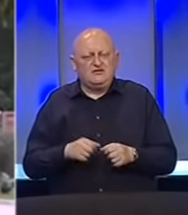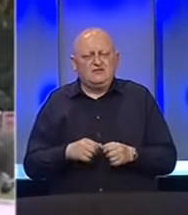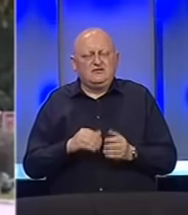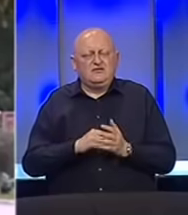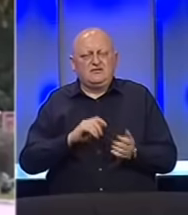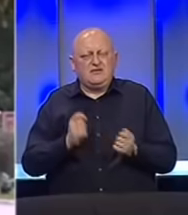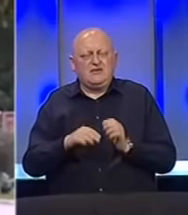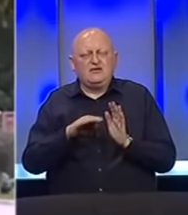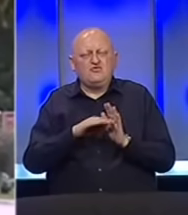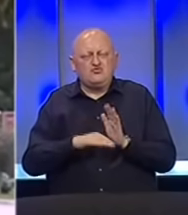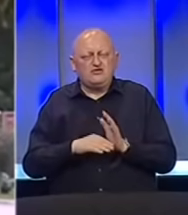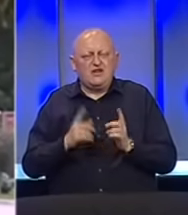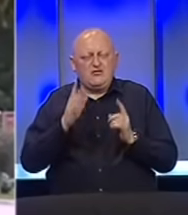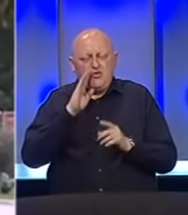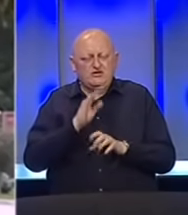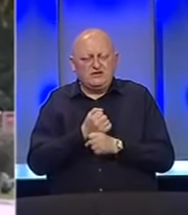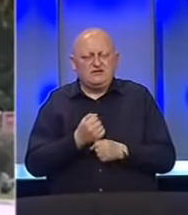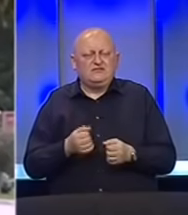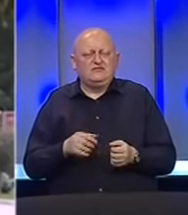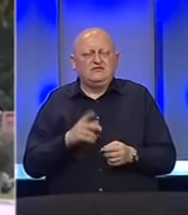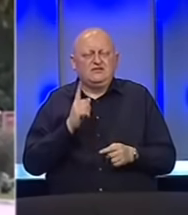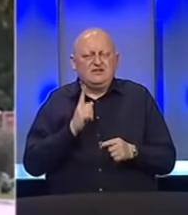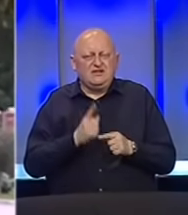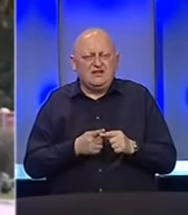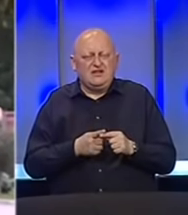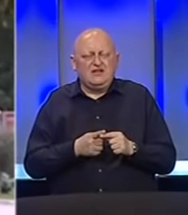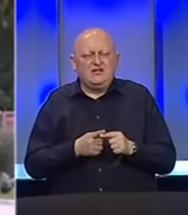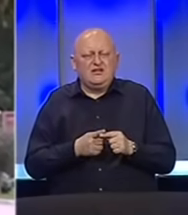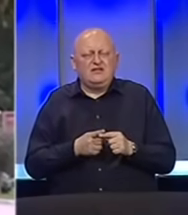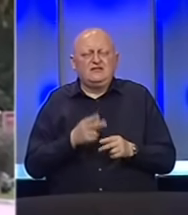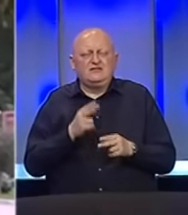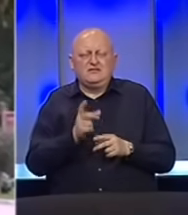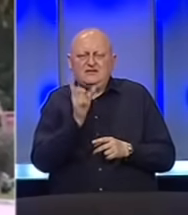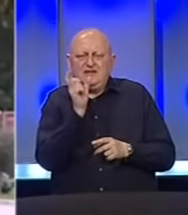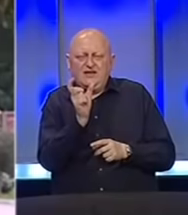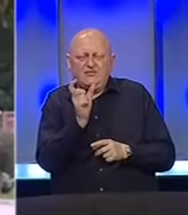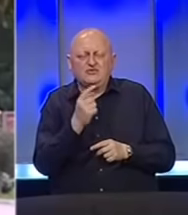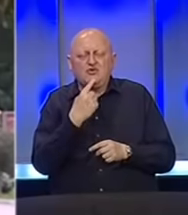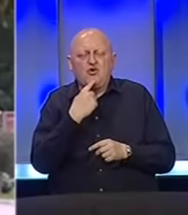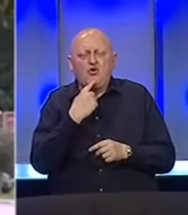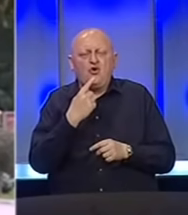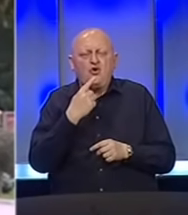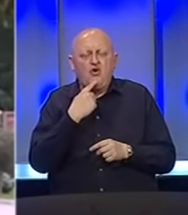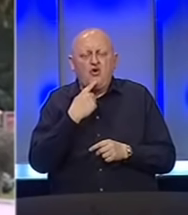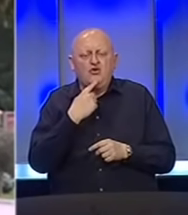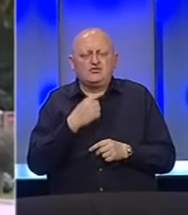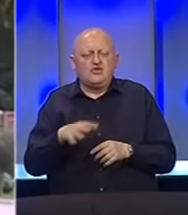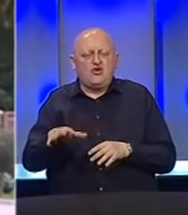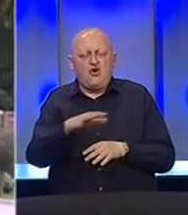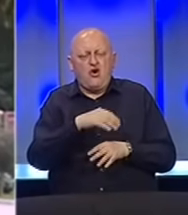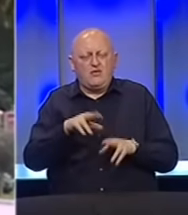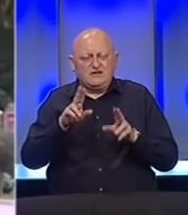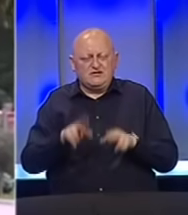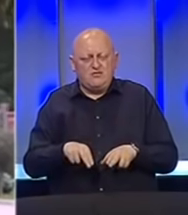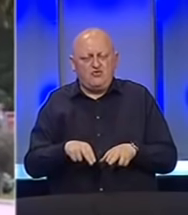treba mijenjati ustav i tačno definisati ko koju oblast